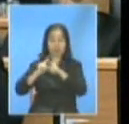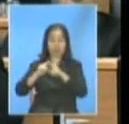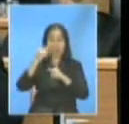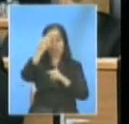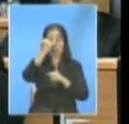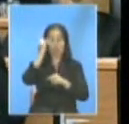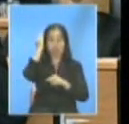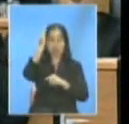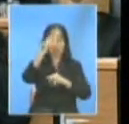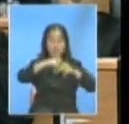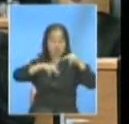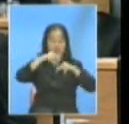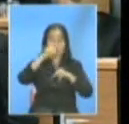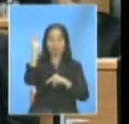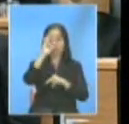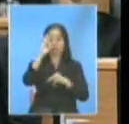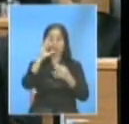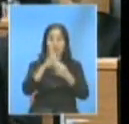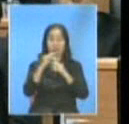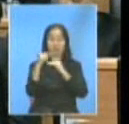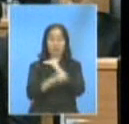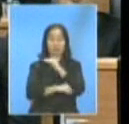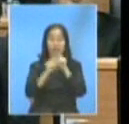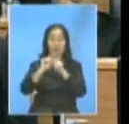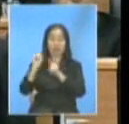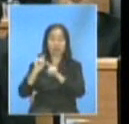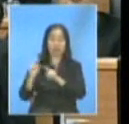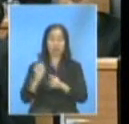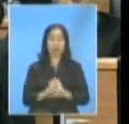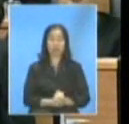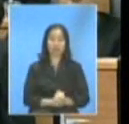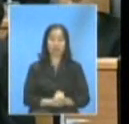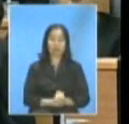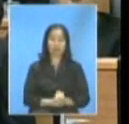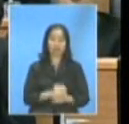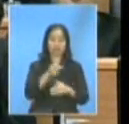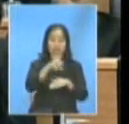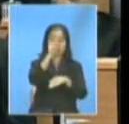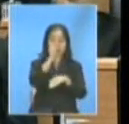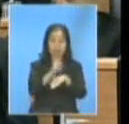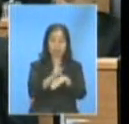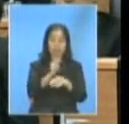เพื่อให้มีการตรวจสอบในการทุจริตให้มีประสิทธิภาพท่านประธานที่เคารพครับ